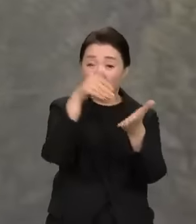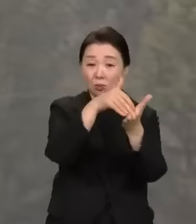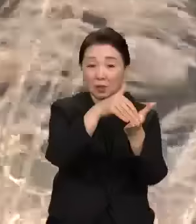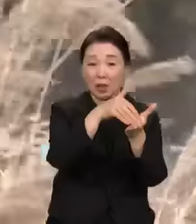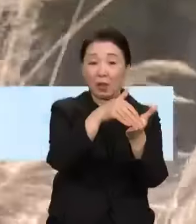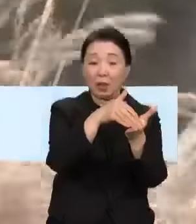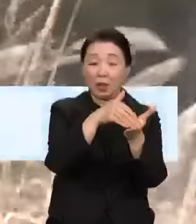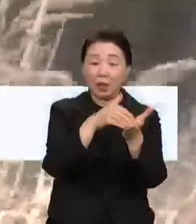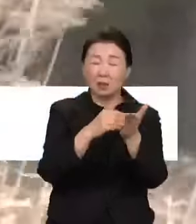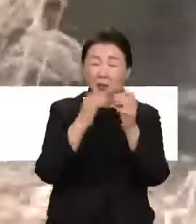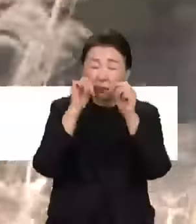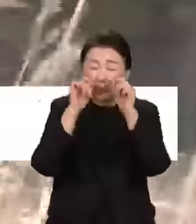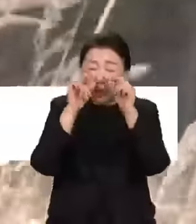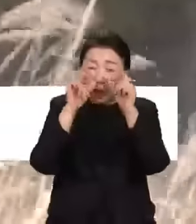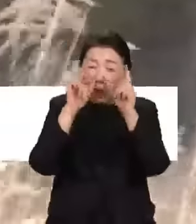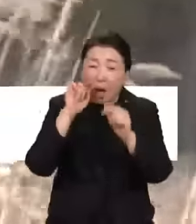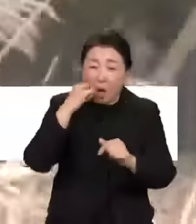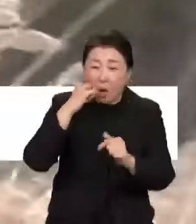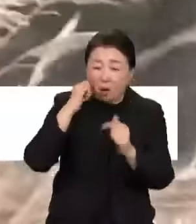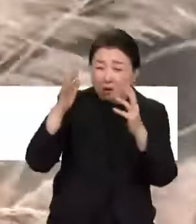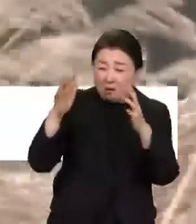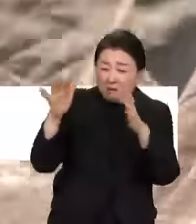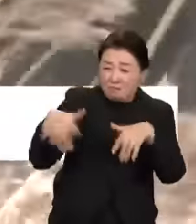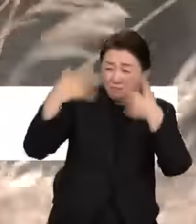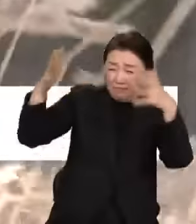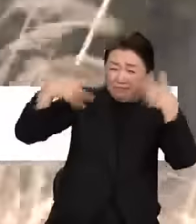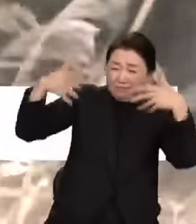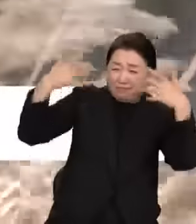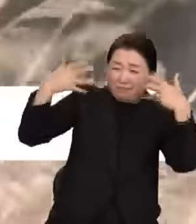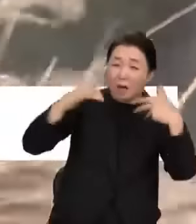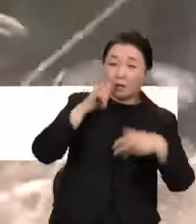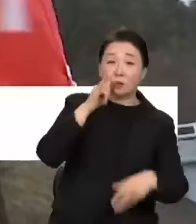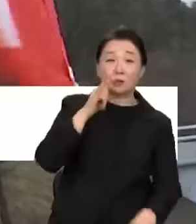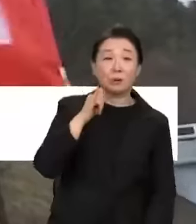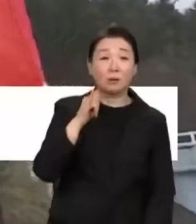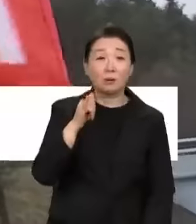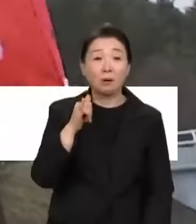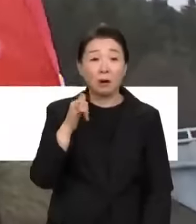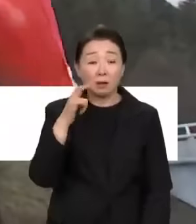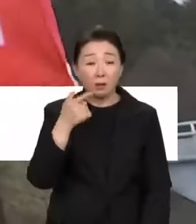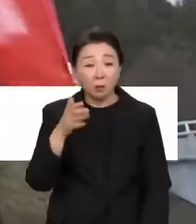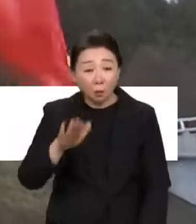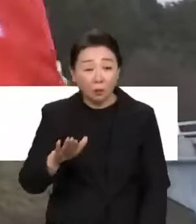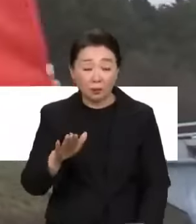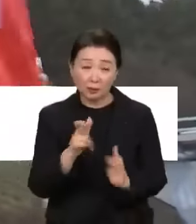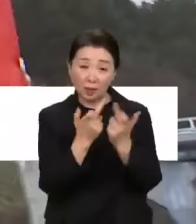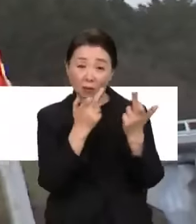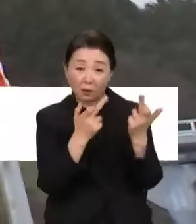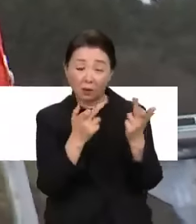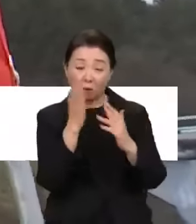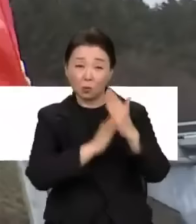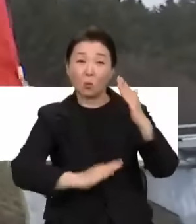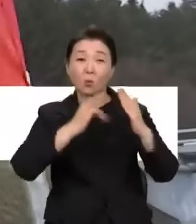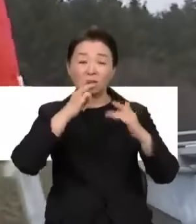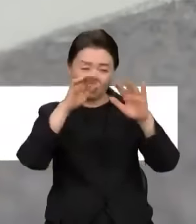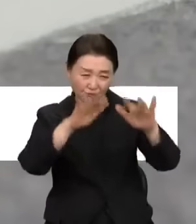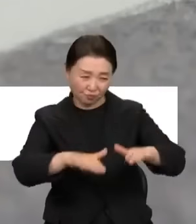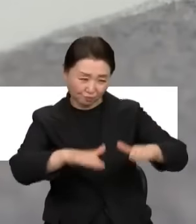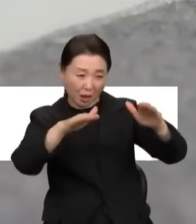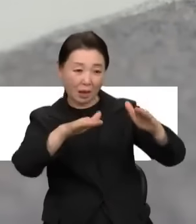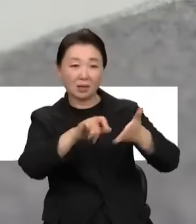이때는 눈을 뜨기 어려울 정도로 강한 눈보라가 휘몰아쳤습니다. 그런데도 오늘 대관령의 공식 적설량은